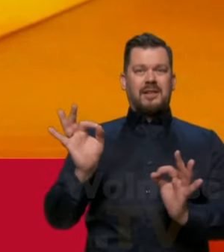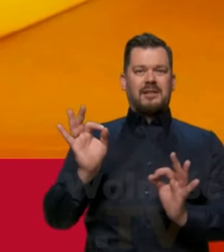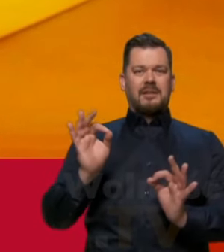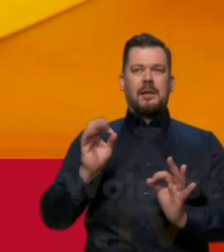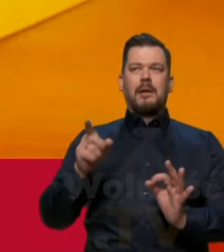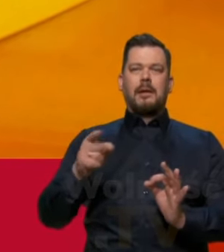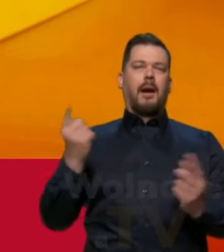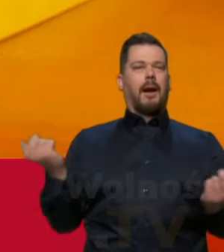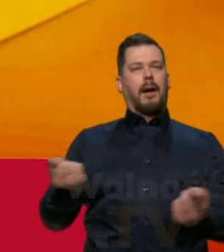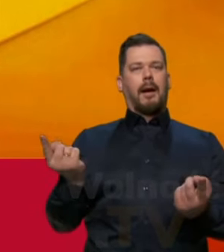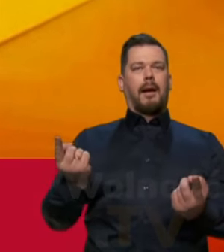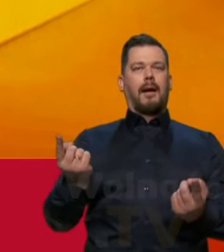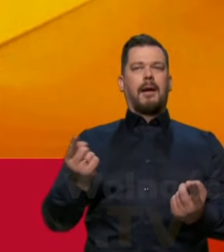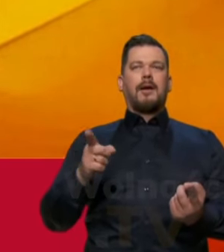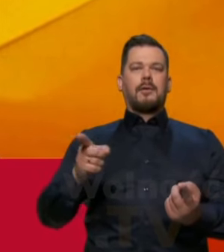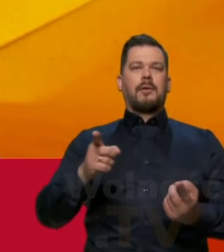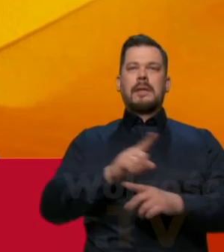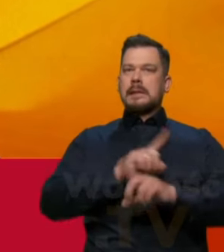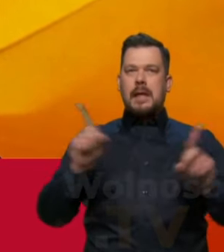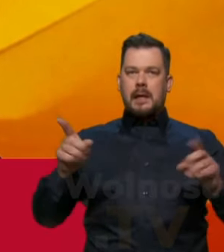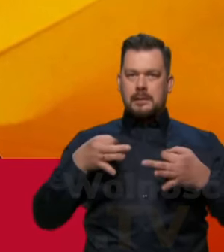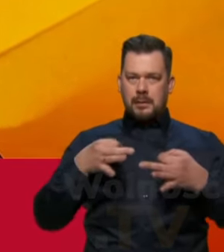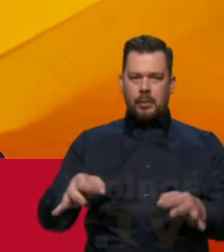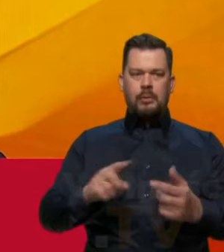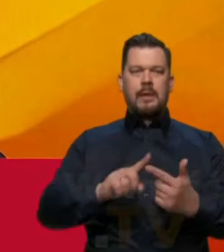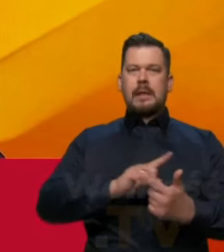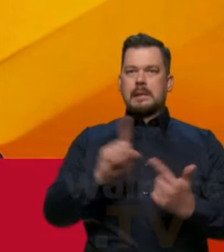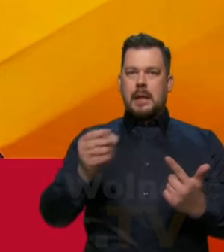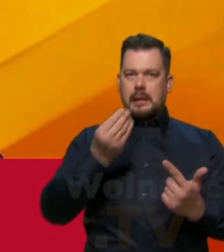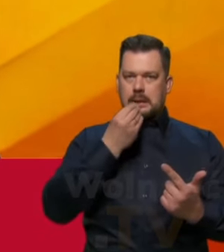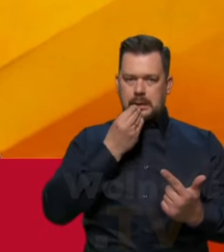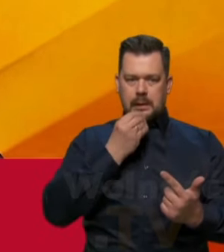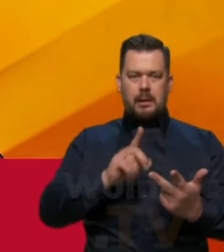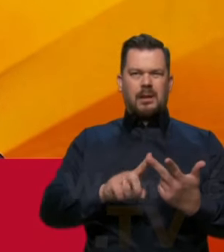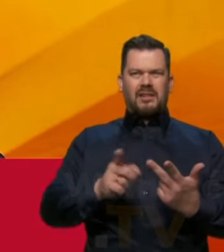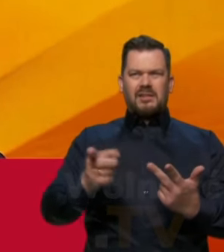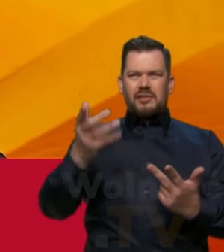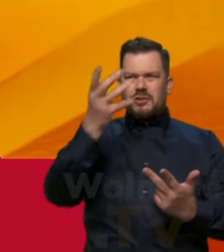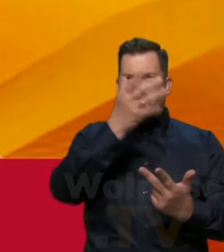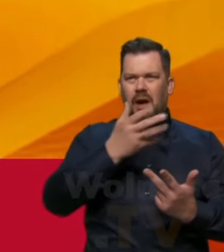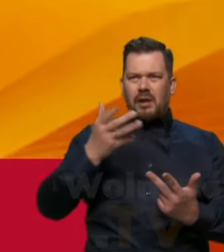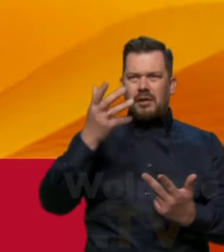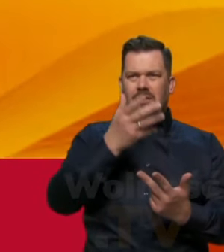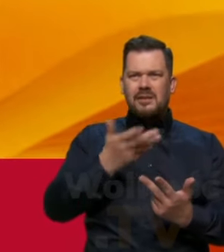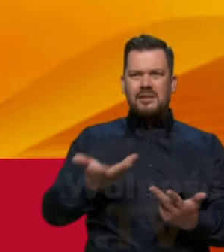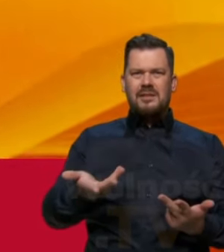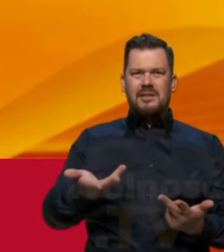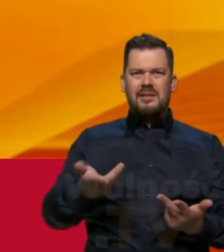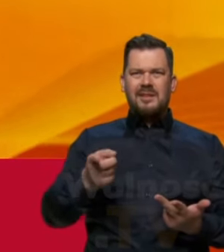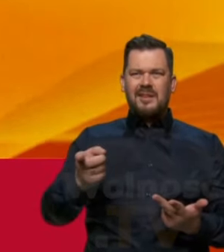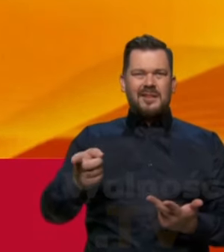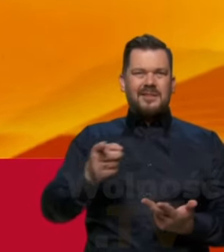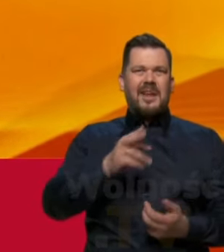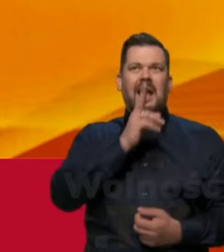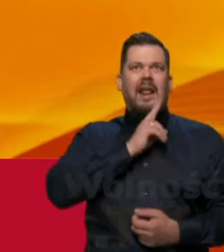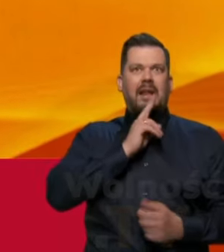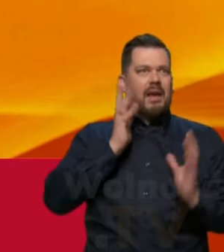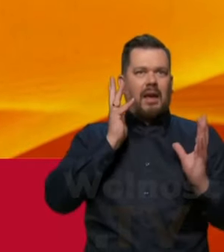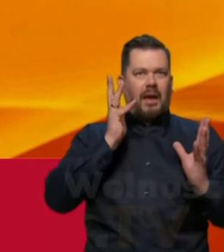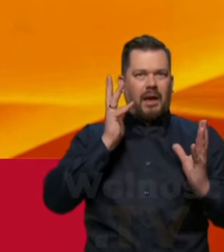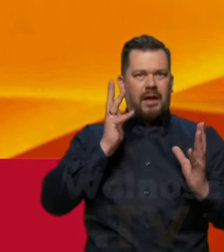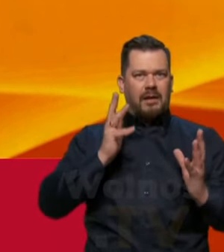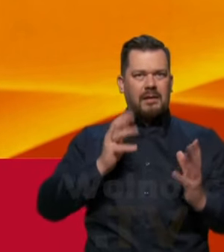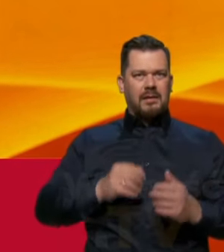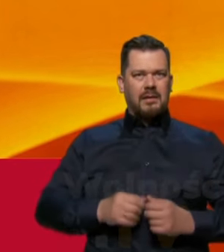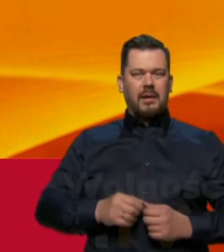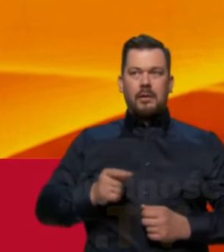pod pretekstem zabrania się jazdy samochodem, zabrania się jedzenia? To są po prostu szaleńcy. Oni nie wierzą, to jest religia. Ich